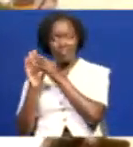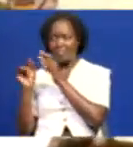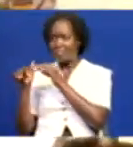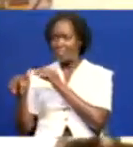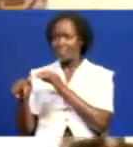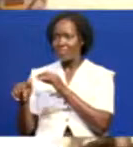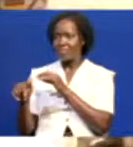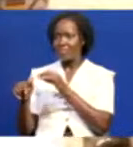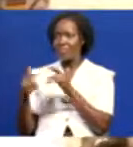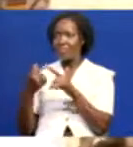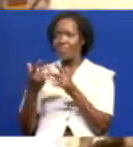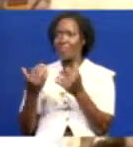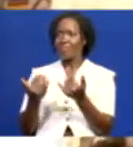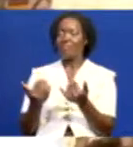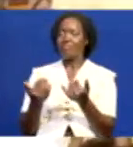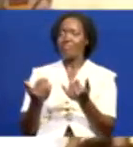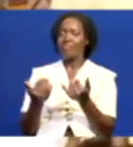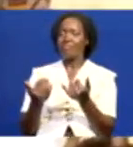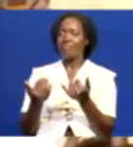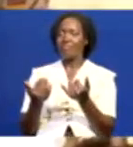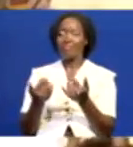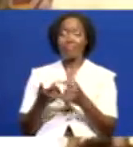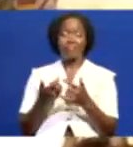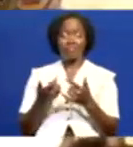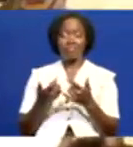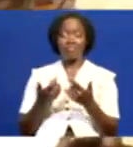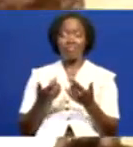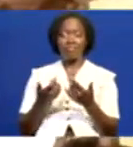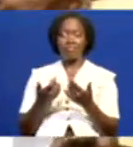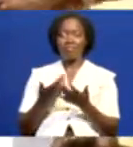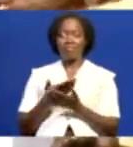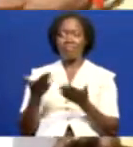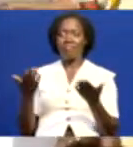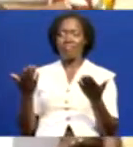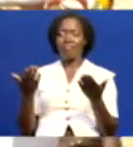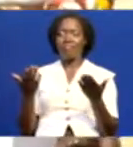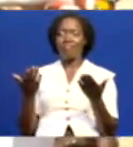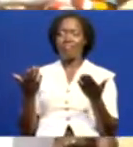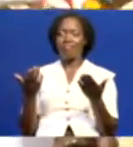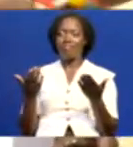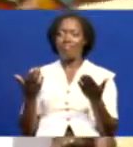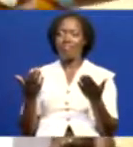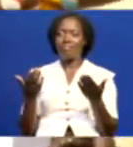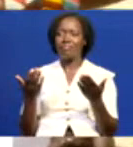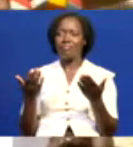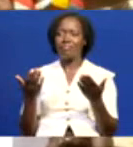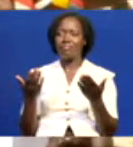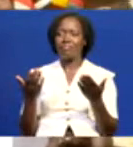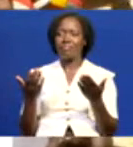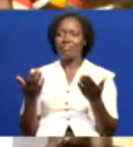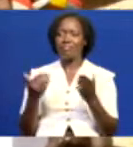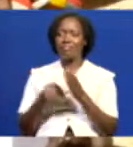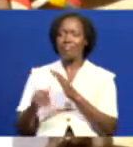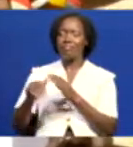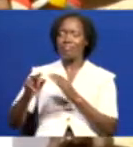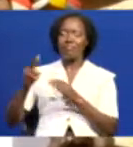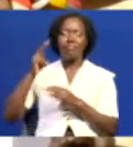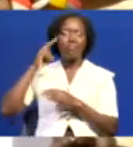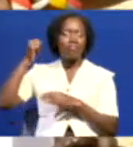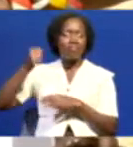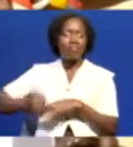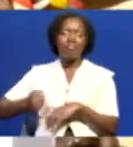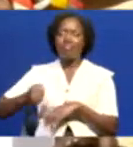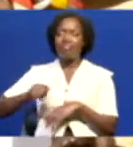Kimasai. Lakini Zainab, kutoka huku tuko chini ya kaunti ya Narok,